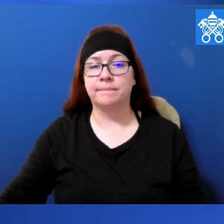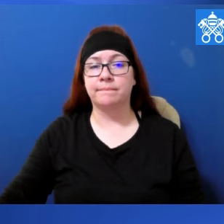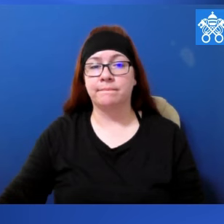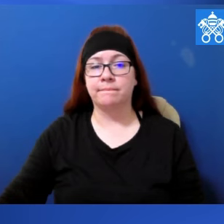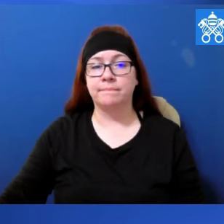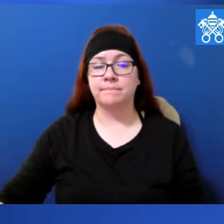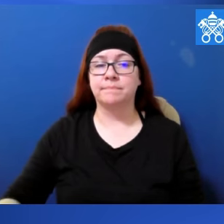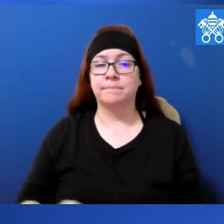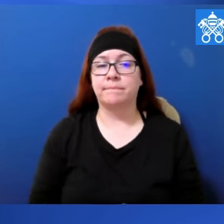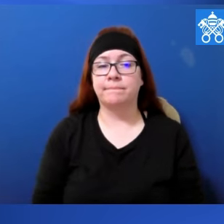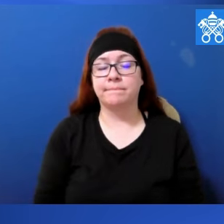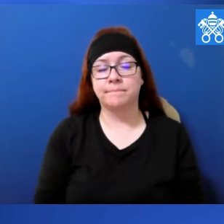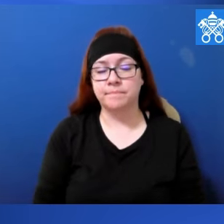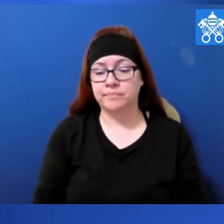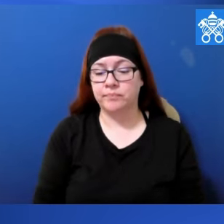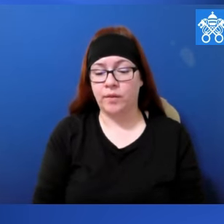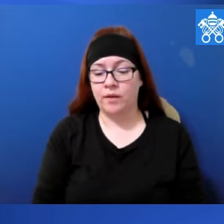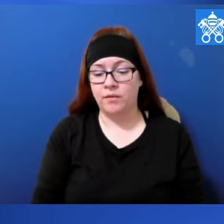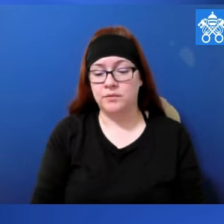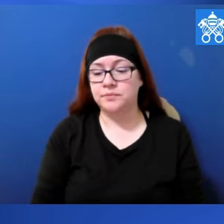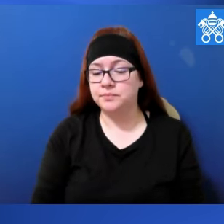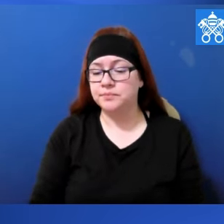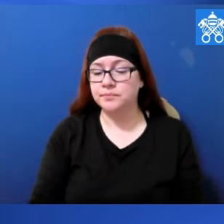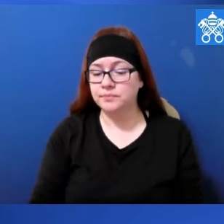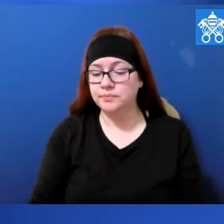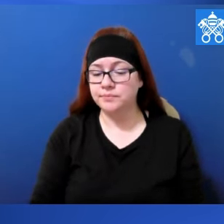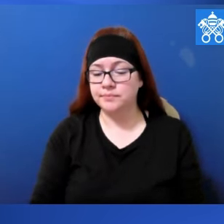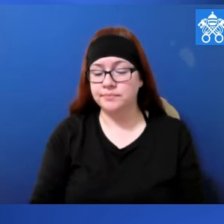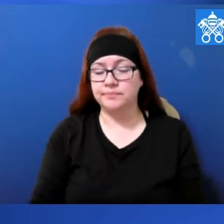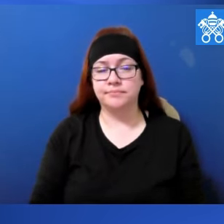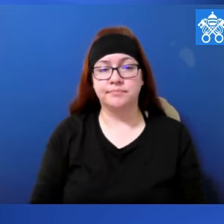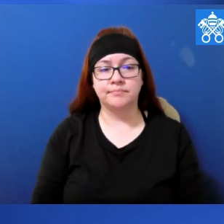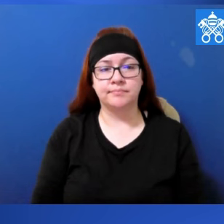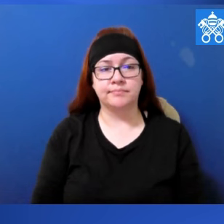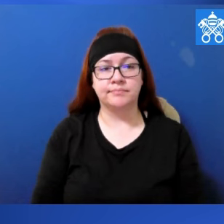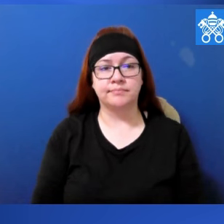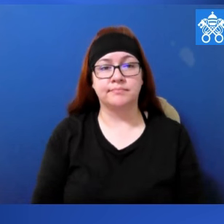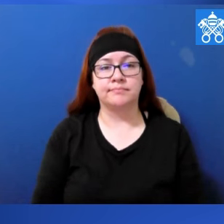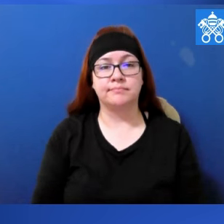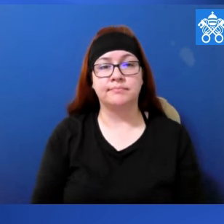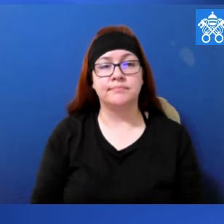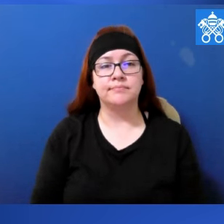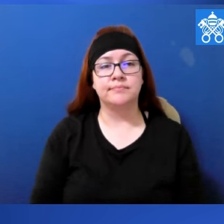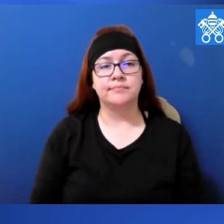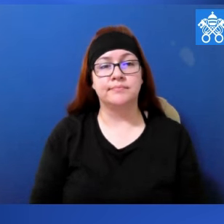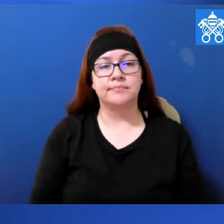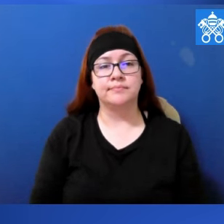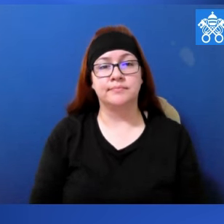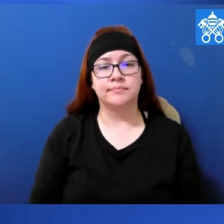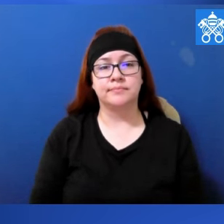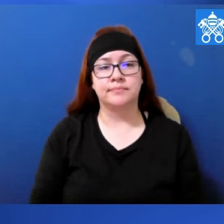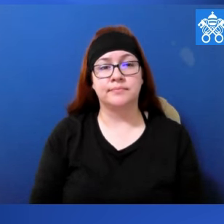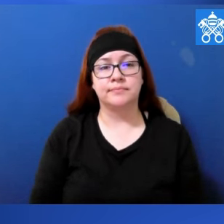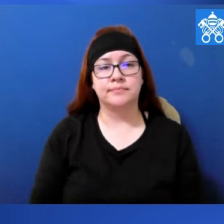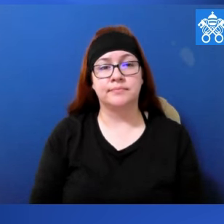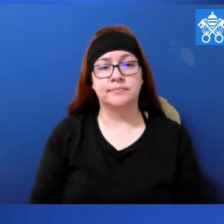lungo tempo e cammino interiore di ricerca, si è reso conto di quanto Dio, il nostro